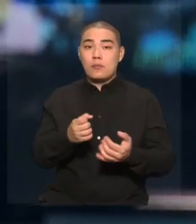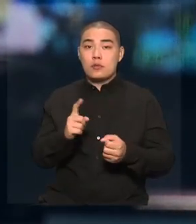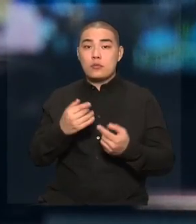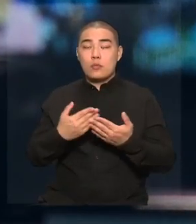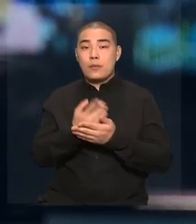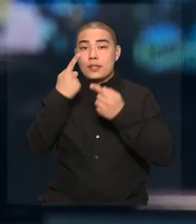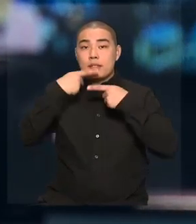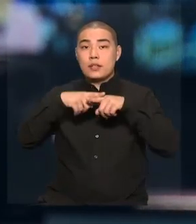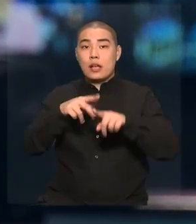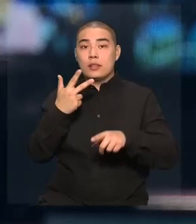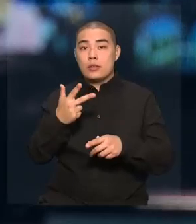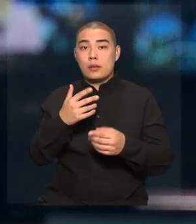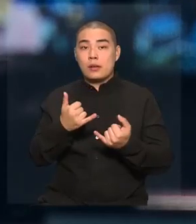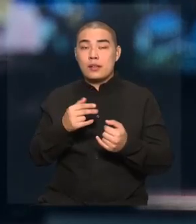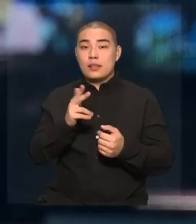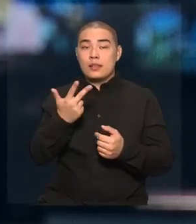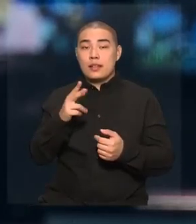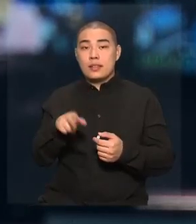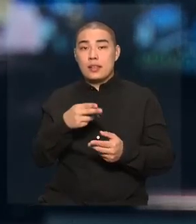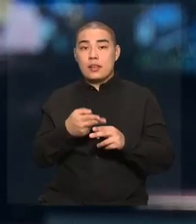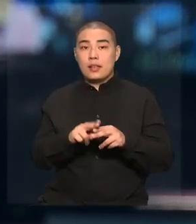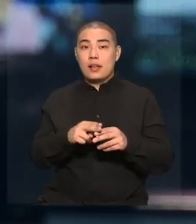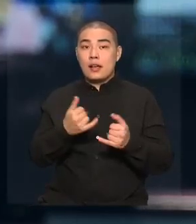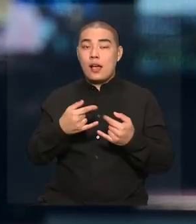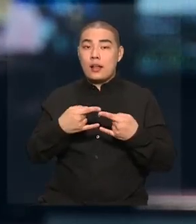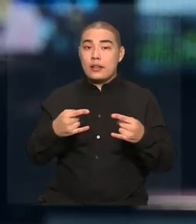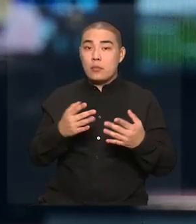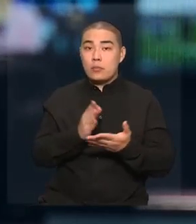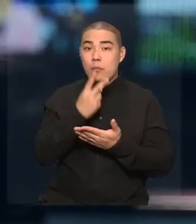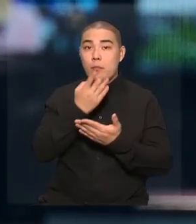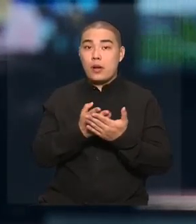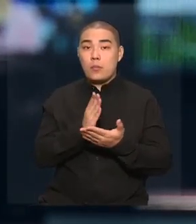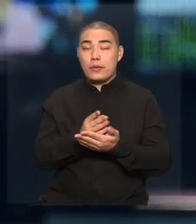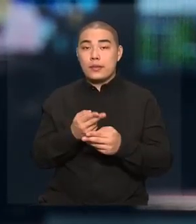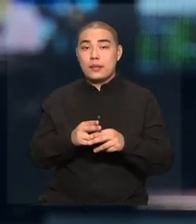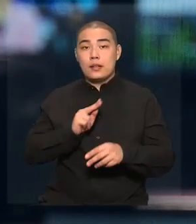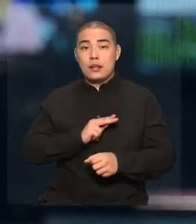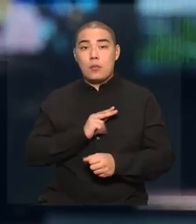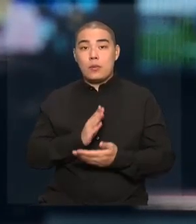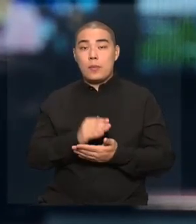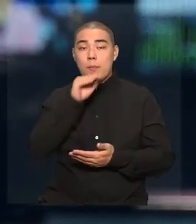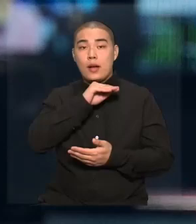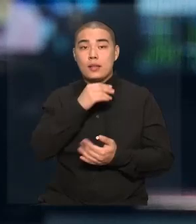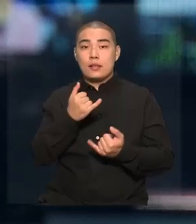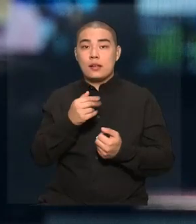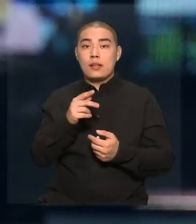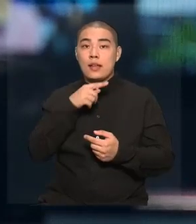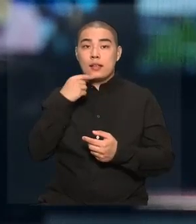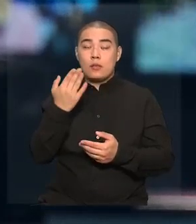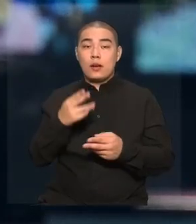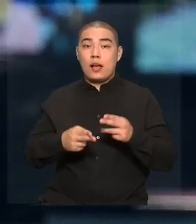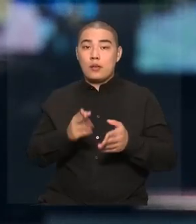передовые системы трехмерного навигационного картирования. Инновационные процедуры пройдут в рамках мастер-класса российского